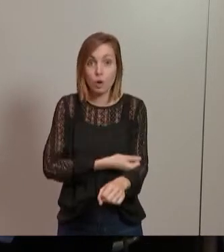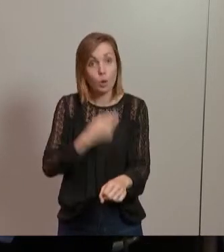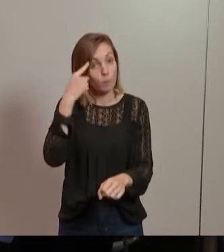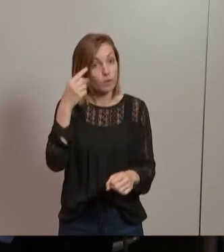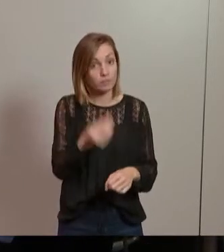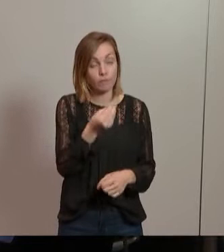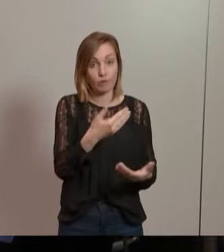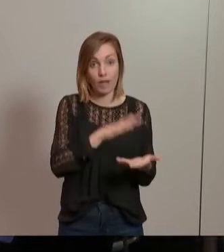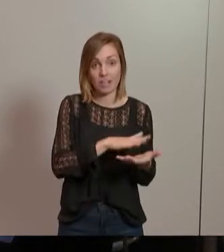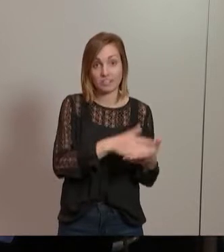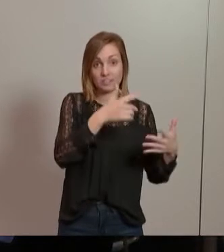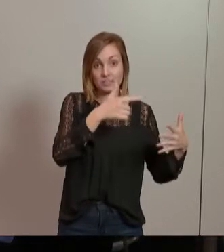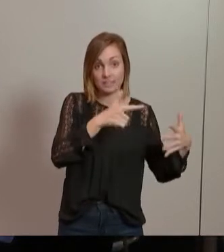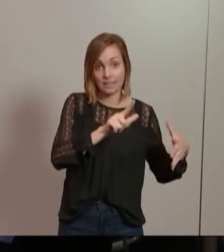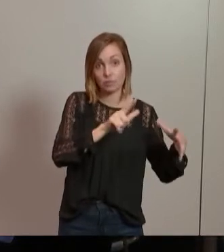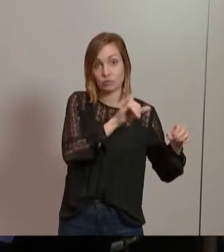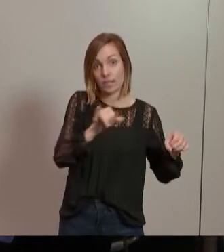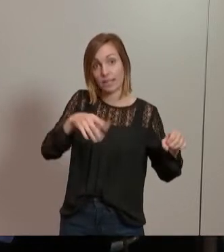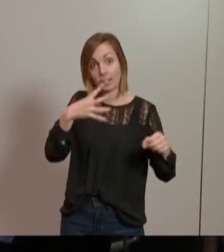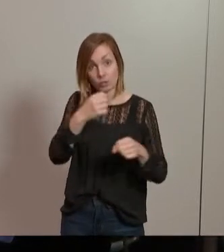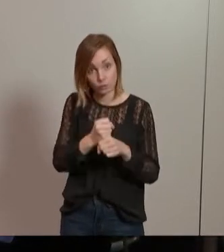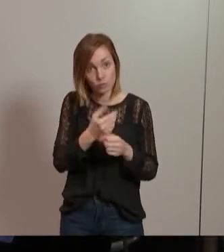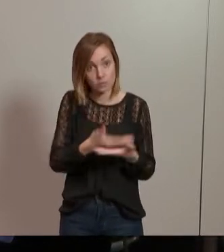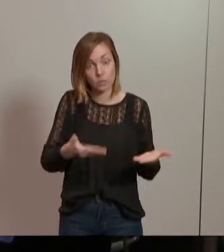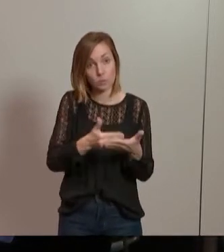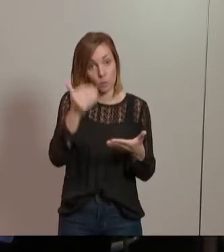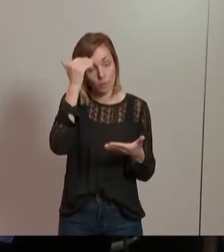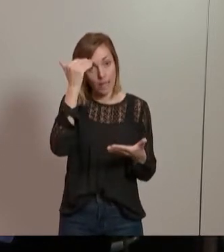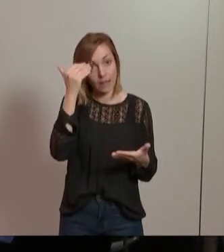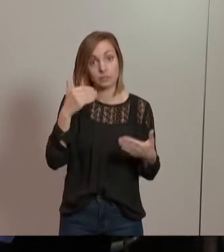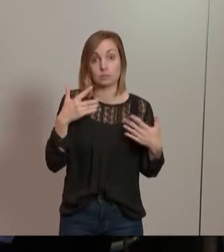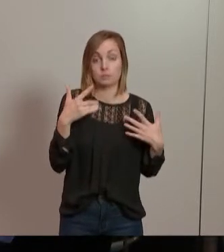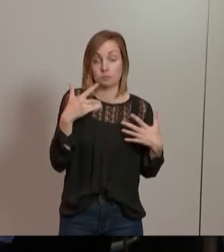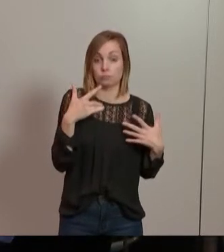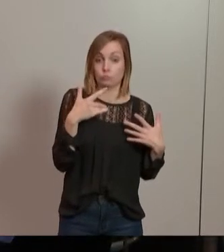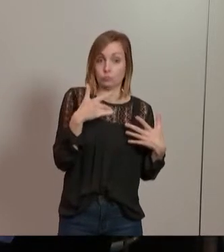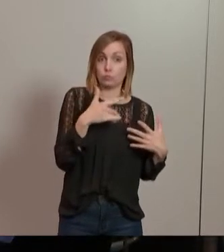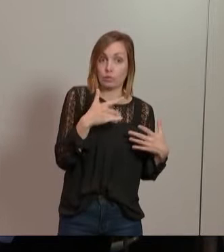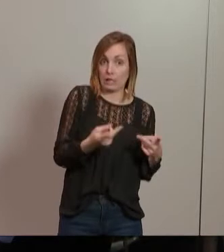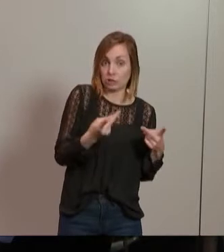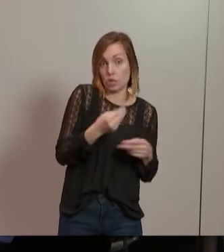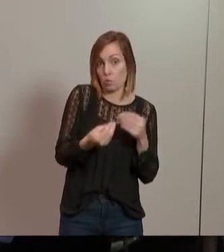ans en situation de handicap mental ou psychique léger. Et puis,